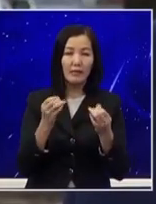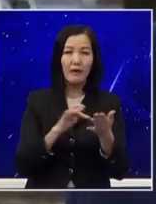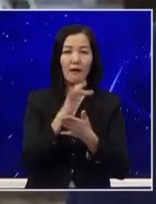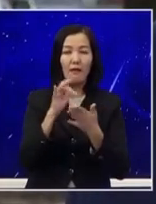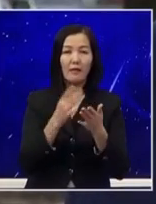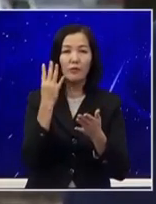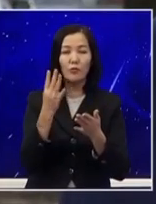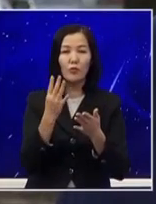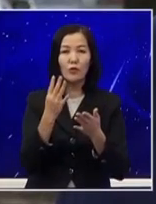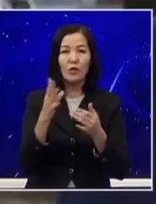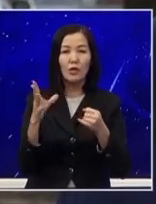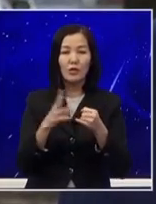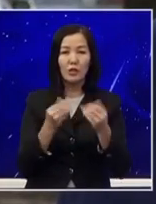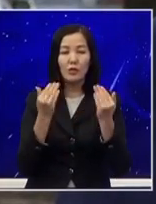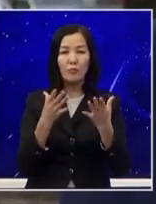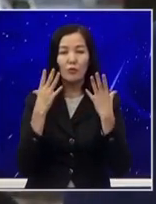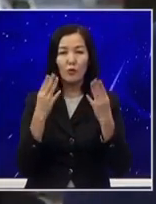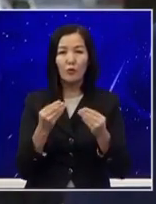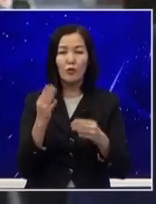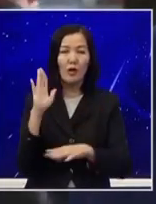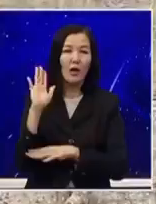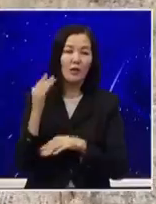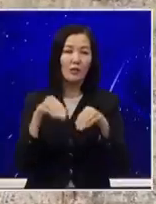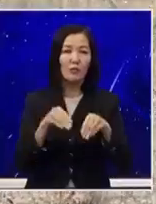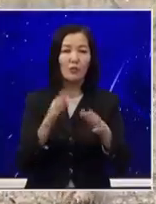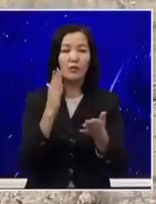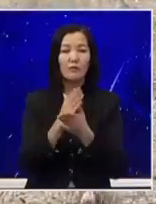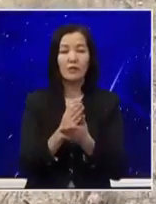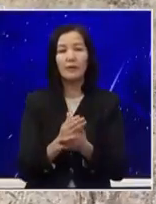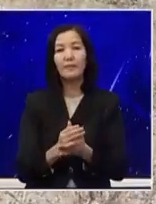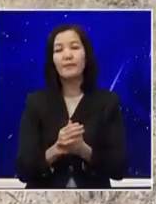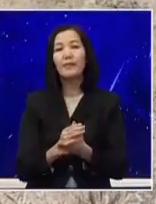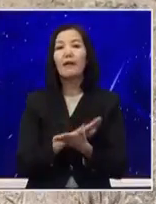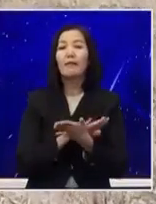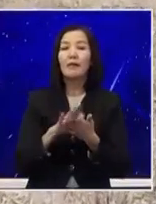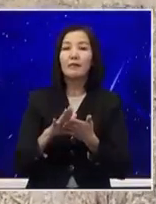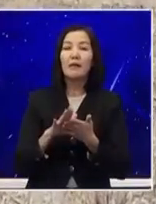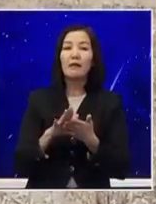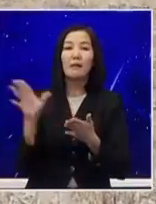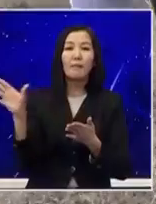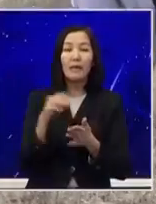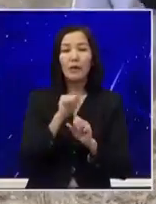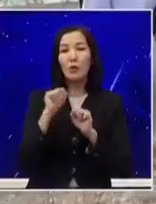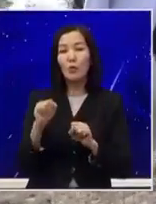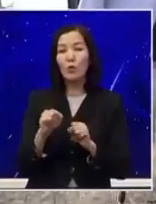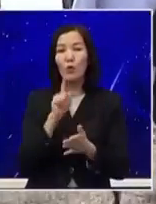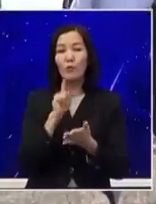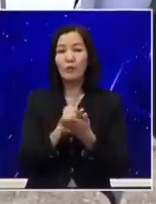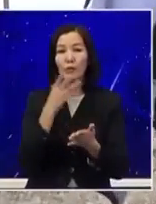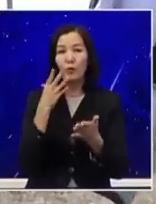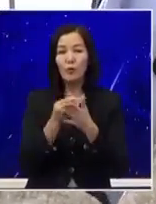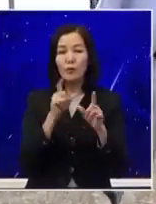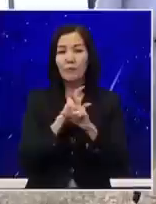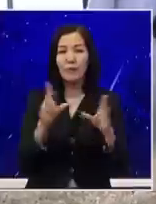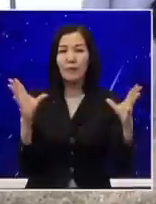4 аумағында бүгінгіні талдар отырғызылып жатыр. Қала тазалығын сақтау ортақ міндет. Әр мекеме өзіне бөлінген аумақты